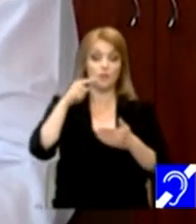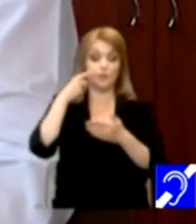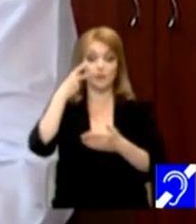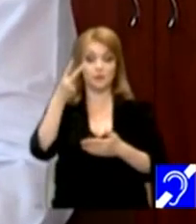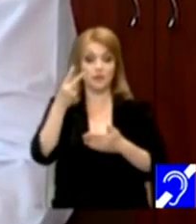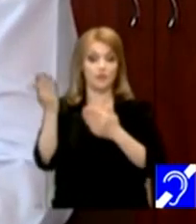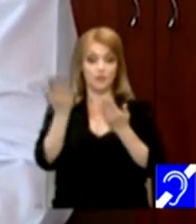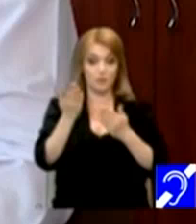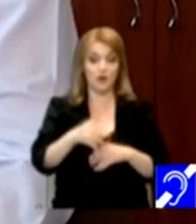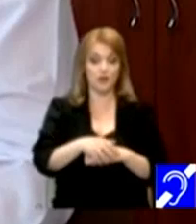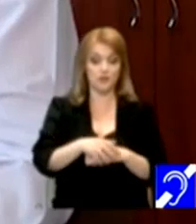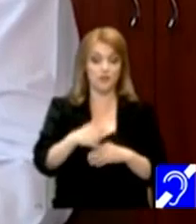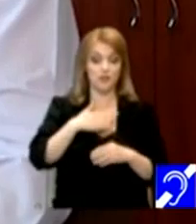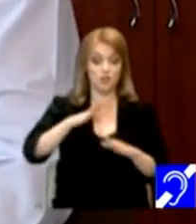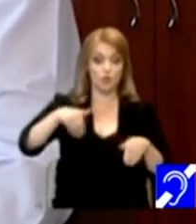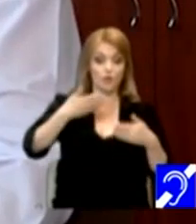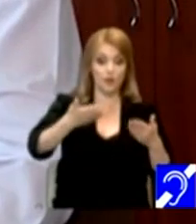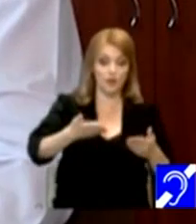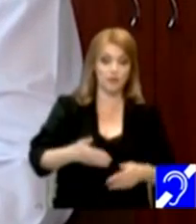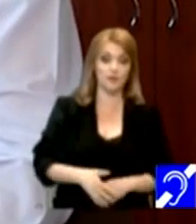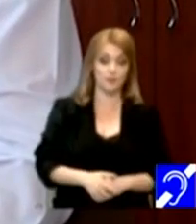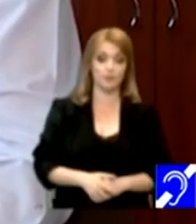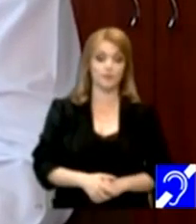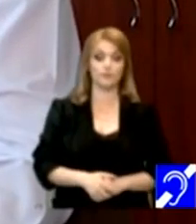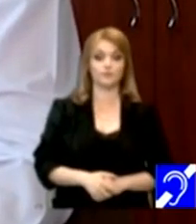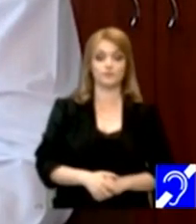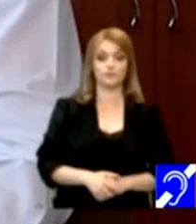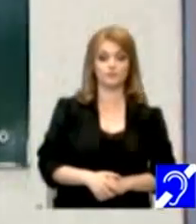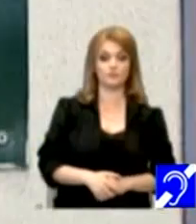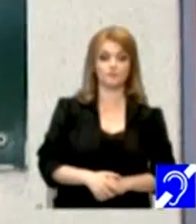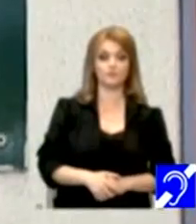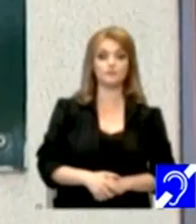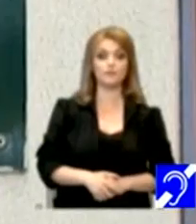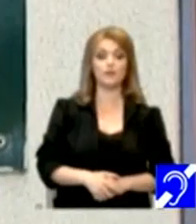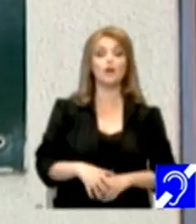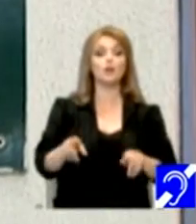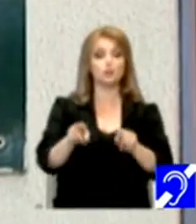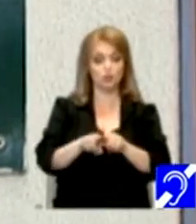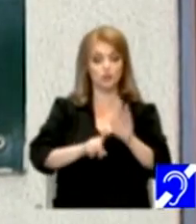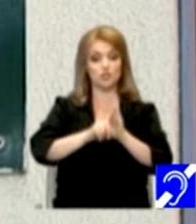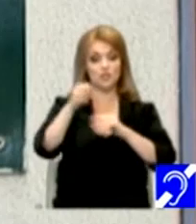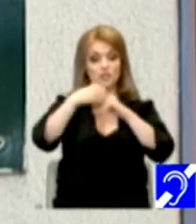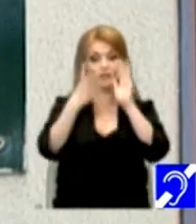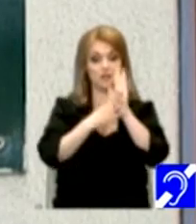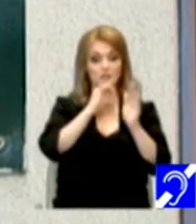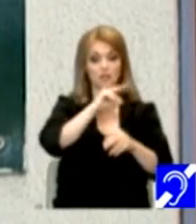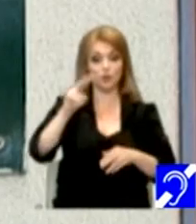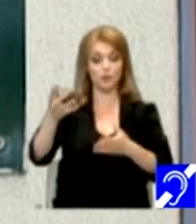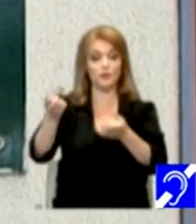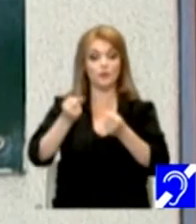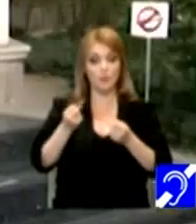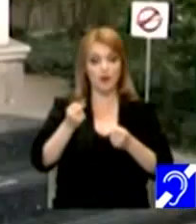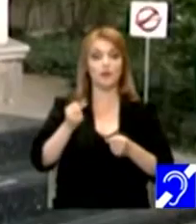de numire un pic mai complicată, iar pentru UZ noi o numim industria frumuseții. Tot tot de pe 19 iulie începe admiterea